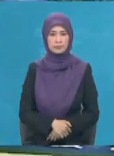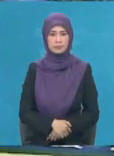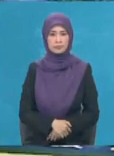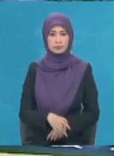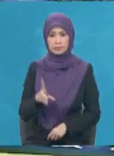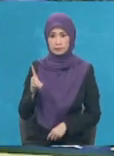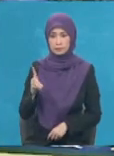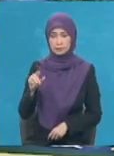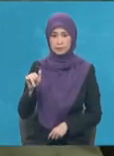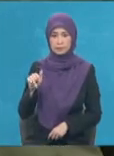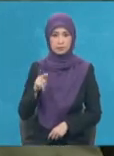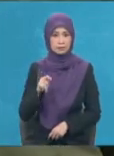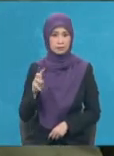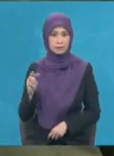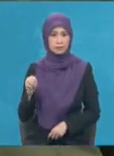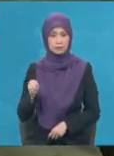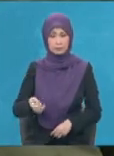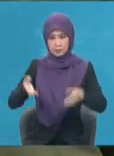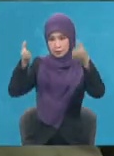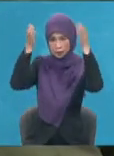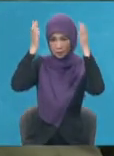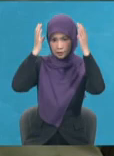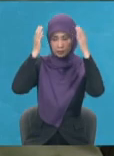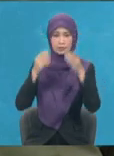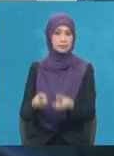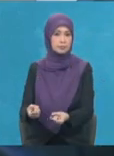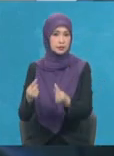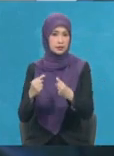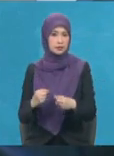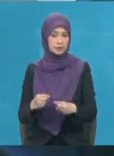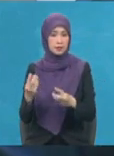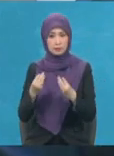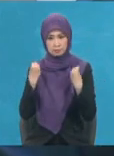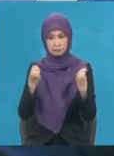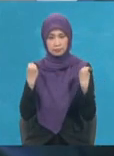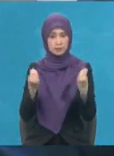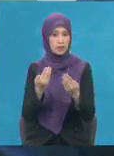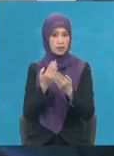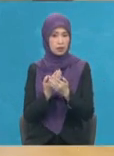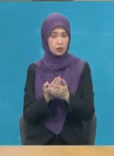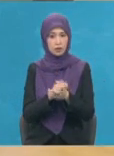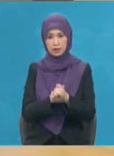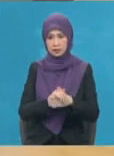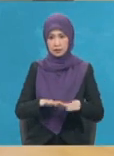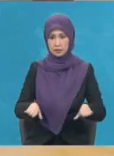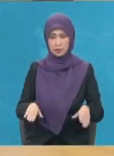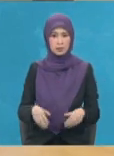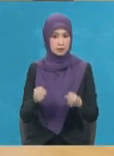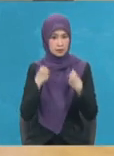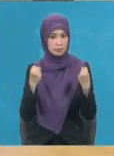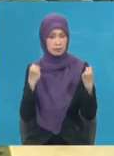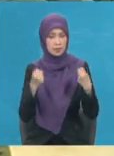Julian selamat Mulia padukasri pinggiran muda mahkota berkenan berangkat menghadiri majelis doa kesyukuran sambutan ulang